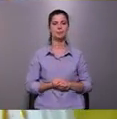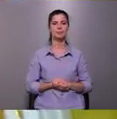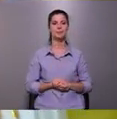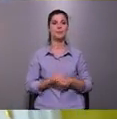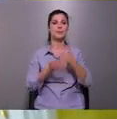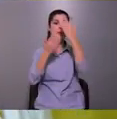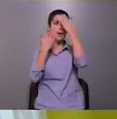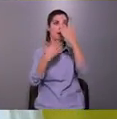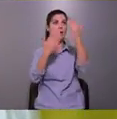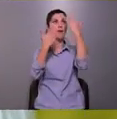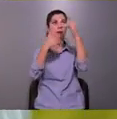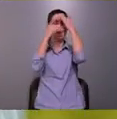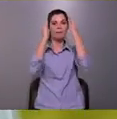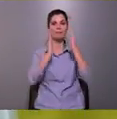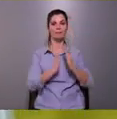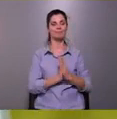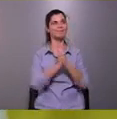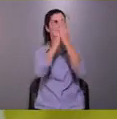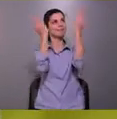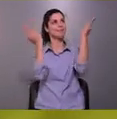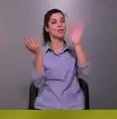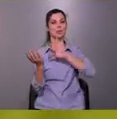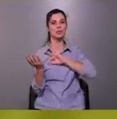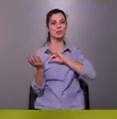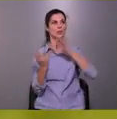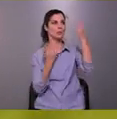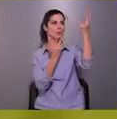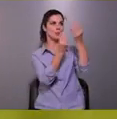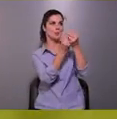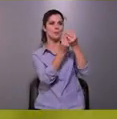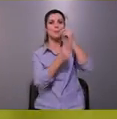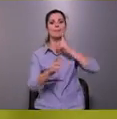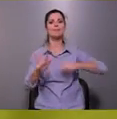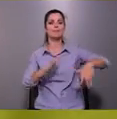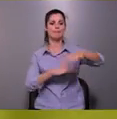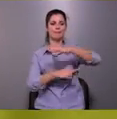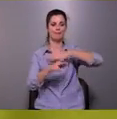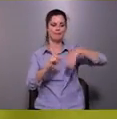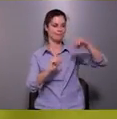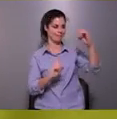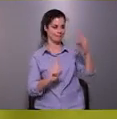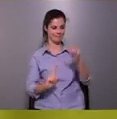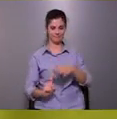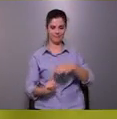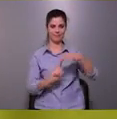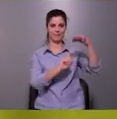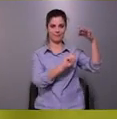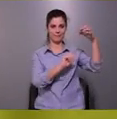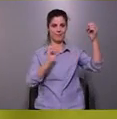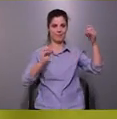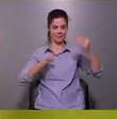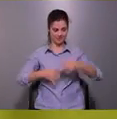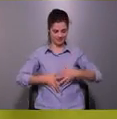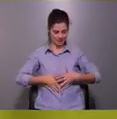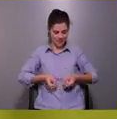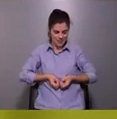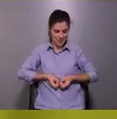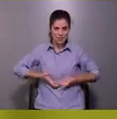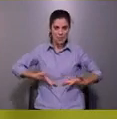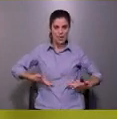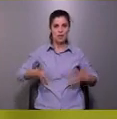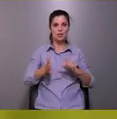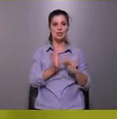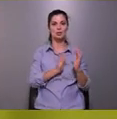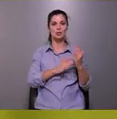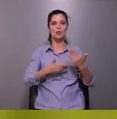Ave Maria, piena di grazia, il Signore è con te. Tu sei benedetta fra le donne, e benedetto è il frutto del tuo